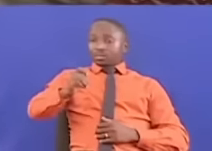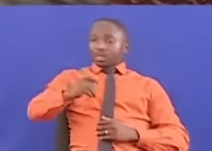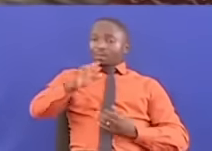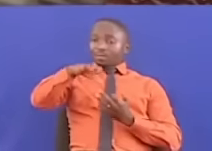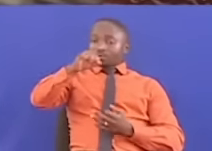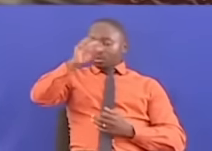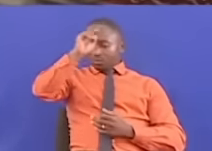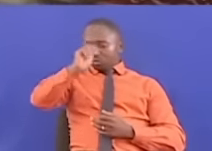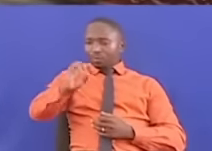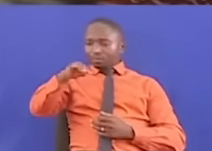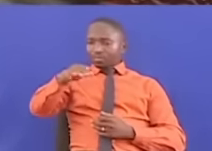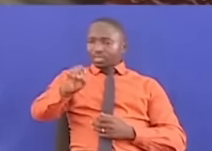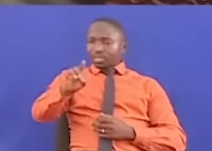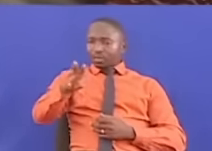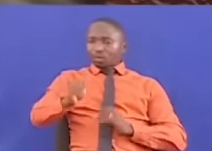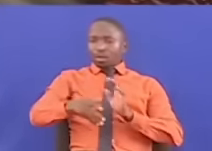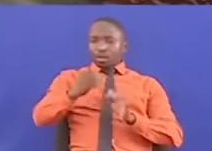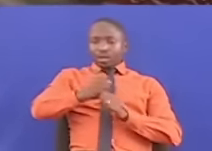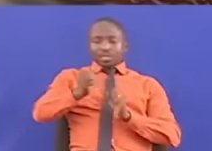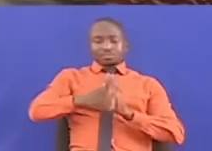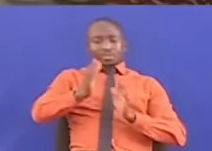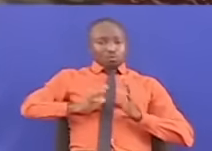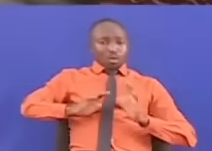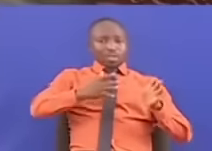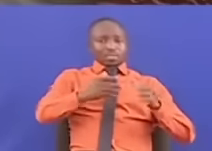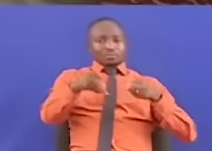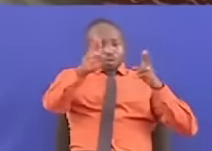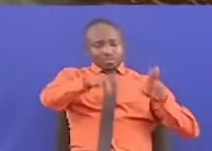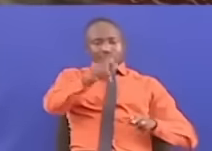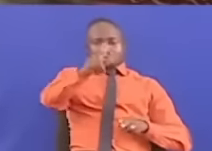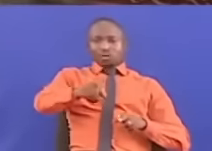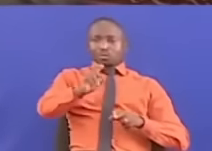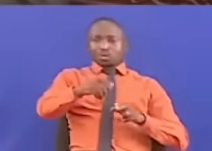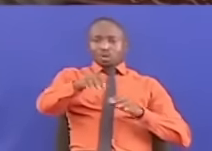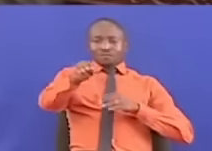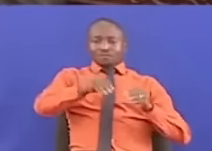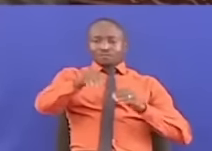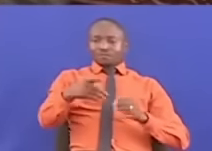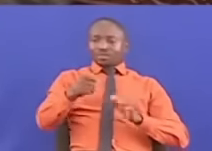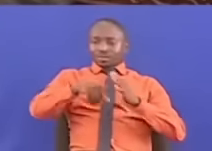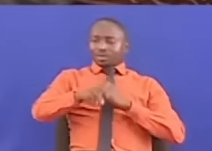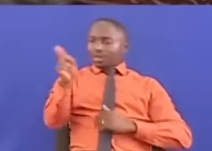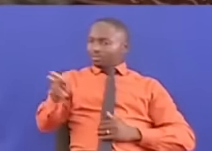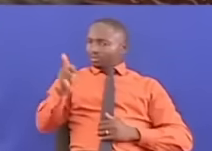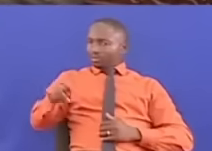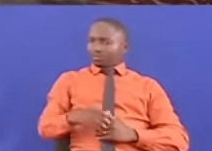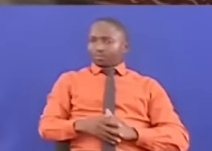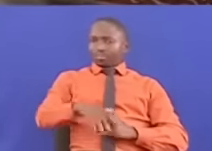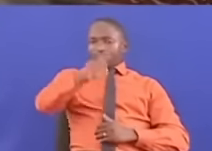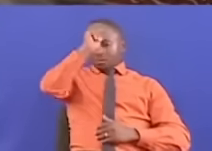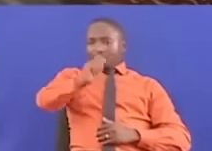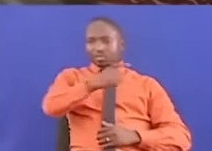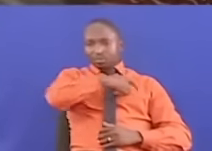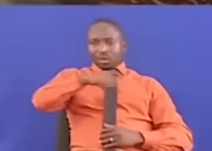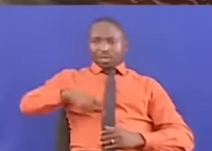manger nahi k imean kwa kasi kwa kuw watu amb wanja fedha katika halau na meshi rais